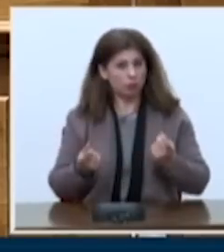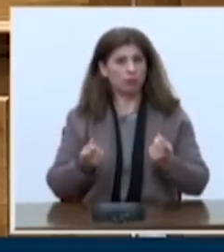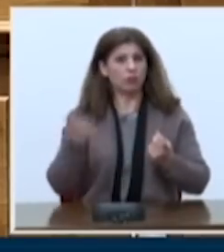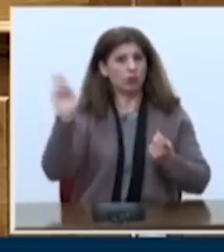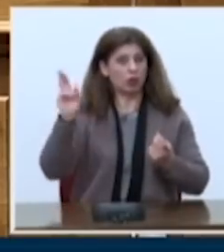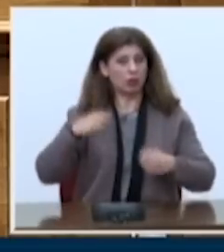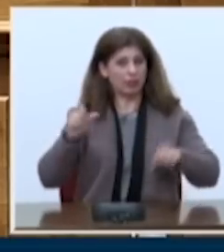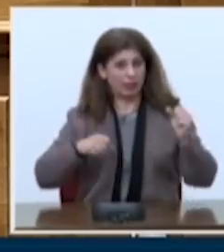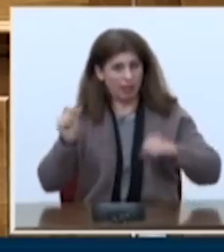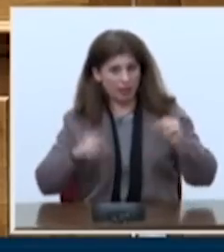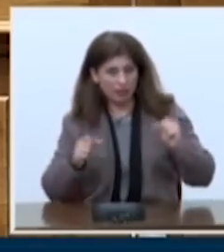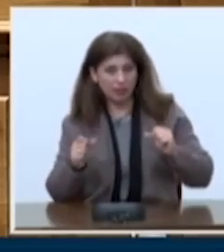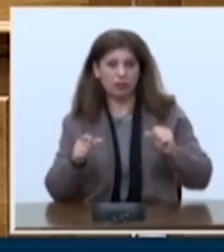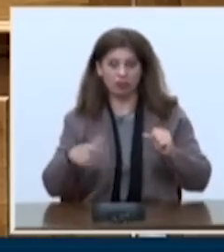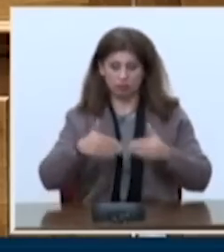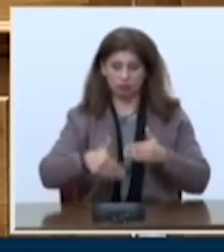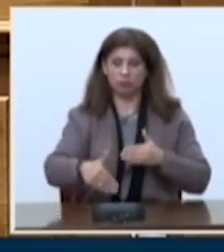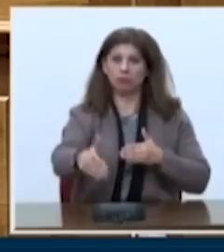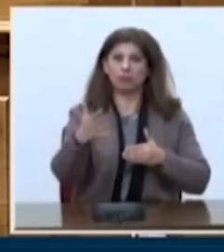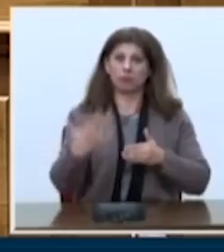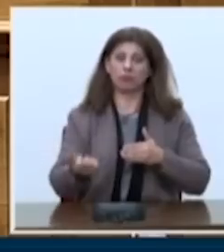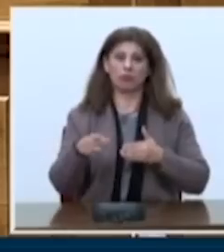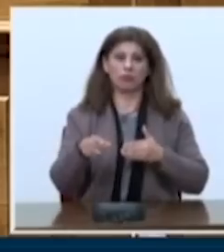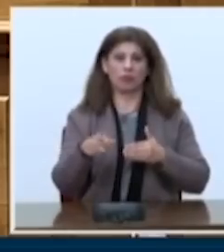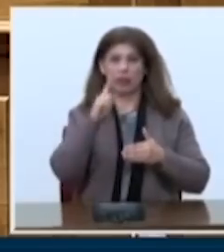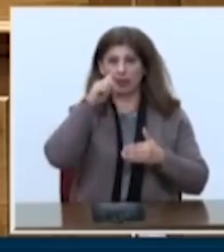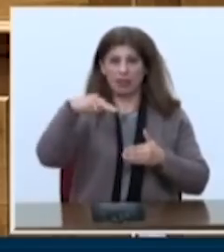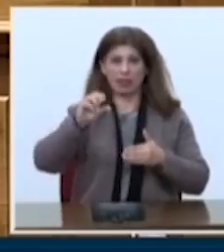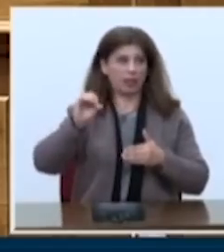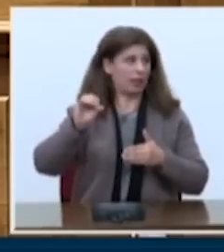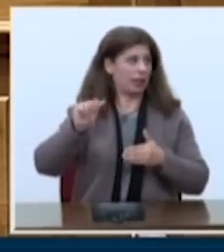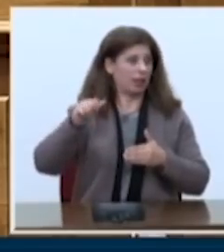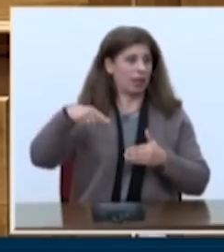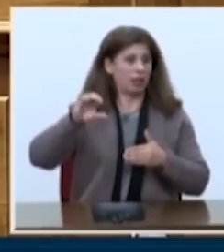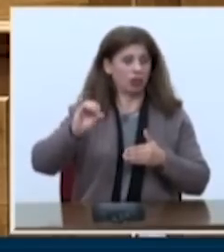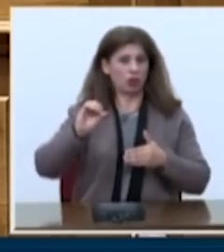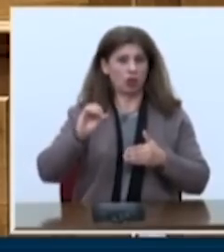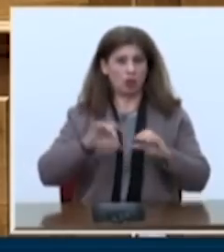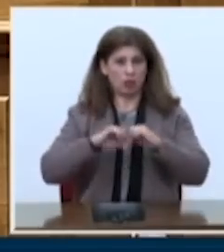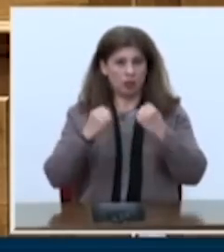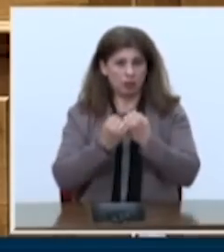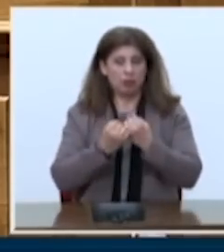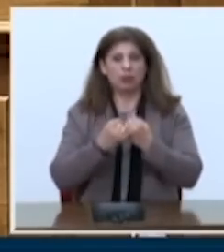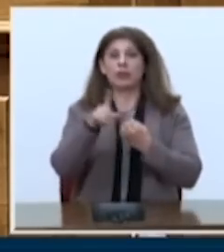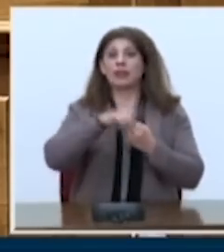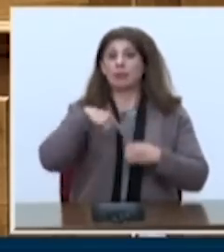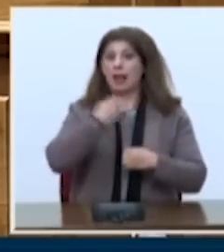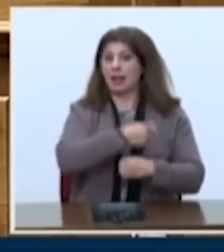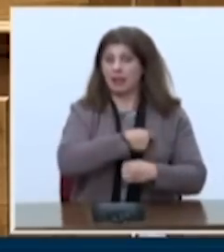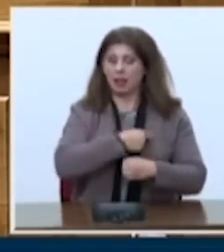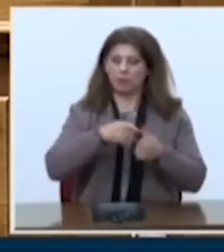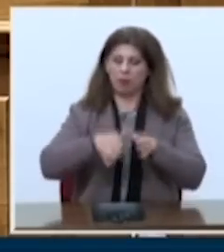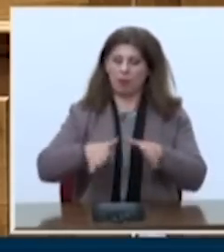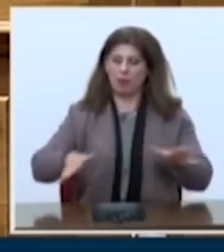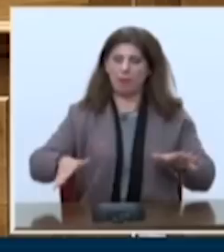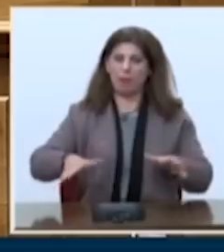αντιδράσεις, ενώ μπροστά μας έχουμε και την Ατοϊκή Σύνοδο Κορυφής στη Μαδρίτη για επέκτασή του σε ολόκληρη την